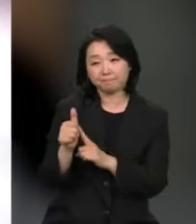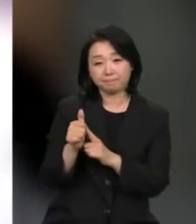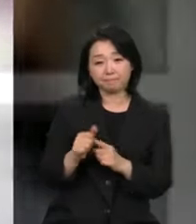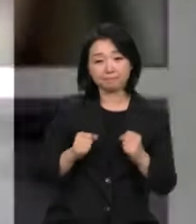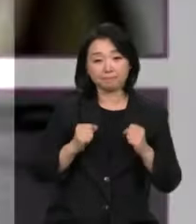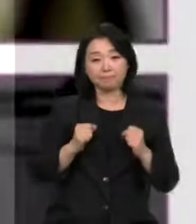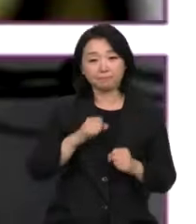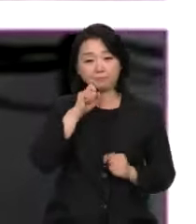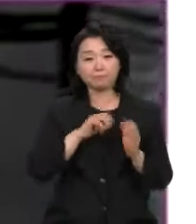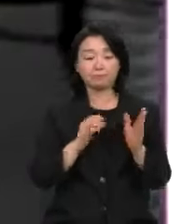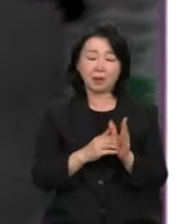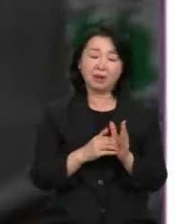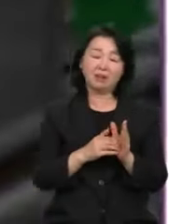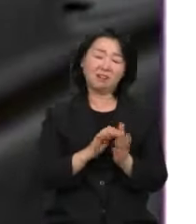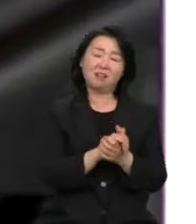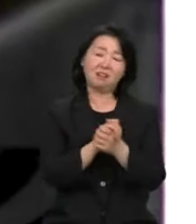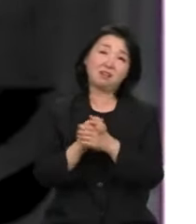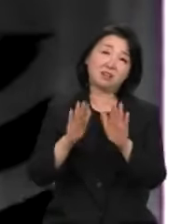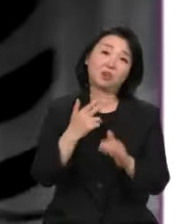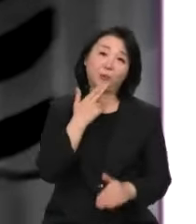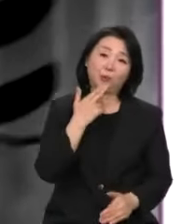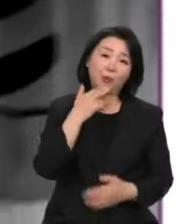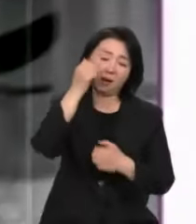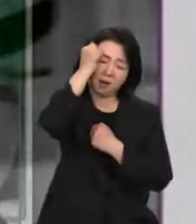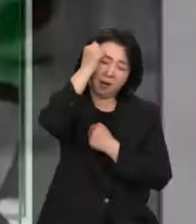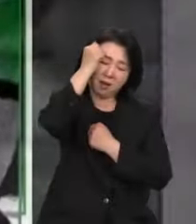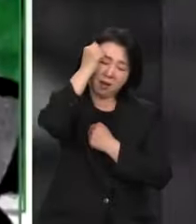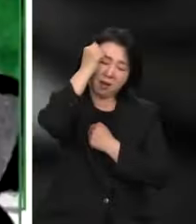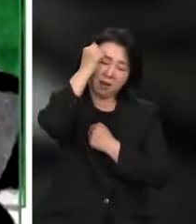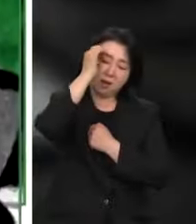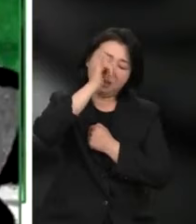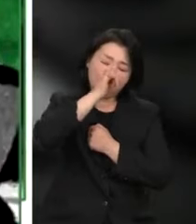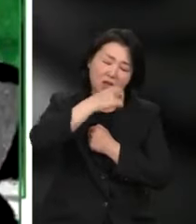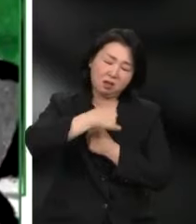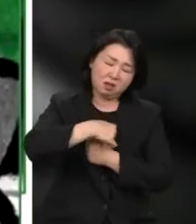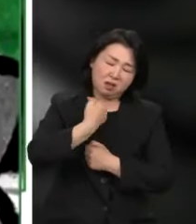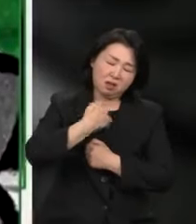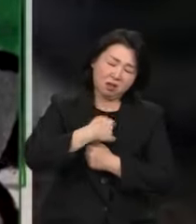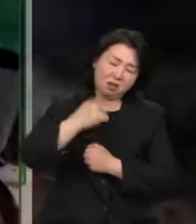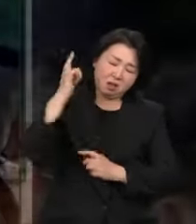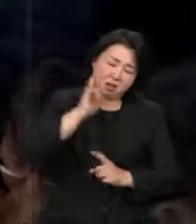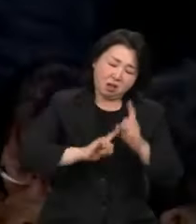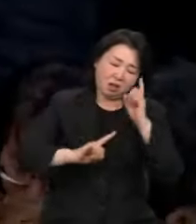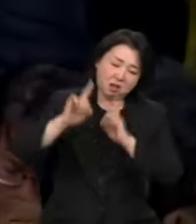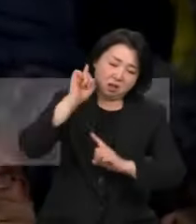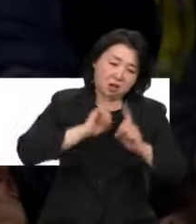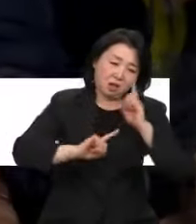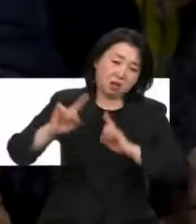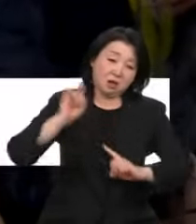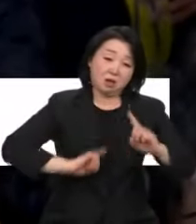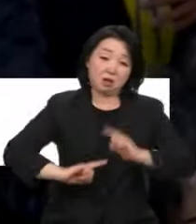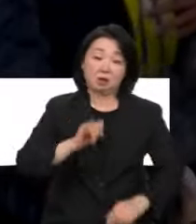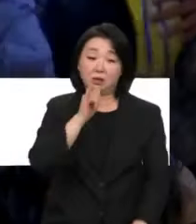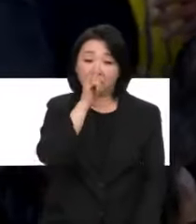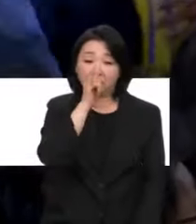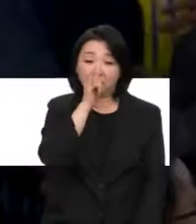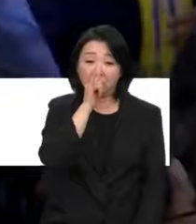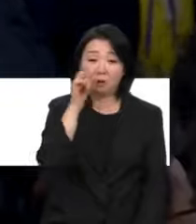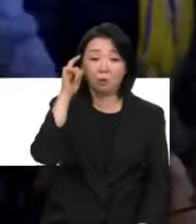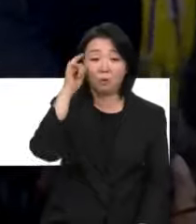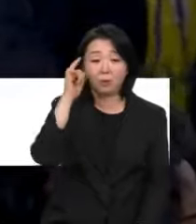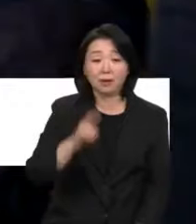가장은 이제 없습니다. 트라우마가 남았고 수시로 스스로를 해쳤습니다. 그 청문회 갔는데 또 앉아서 또